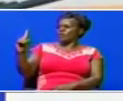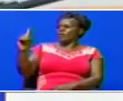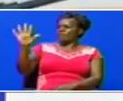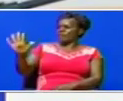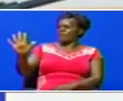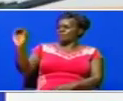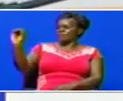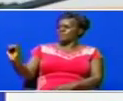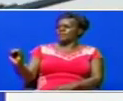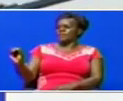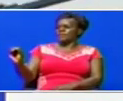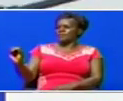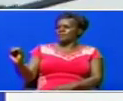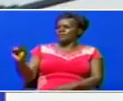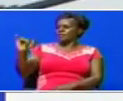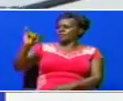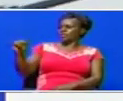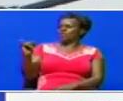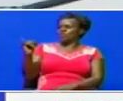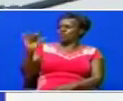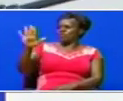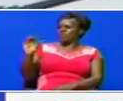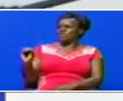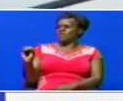1.15%. Shakalaka Jirongo, 50,